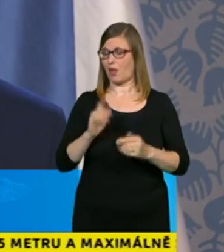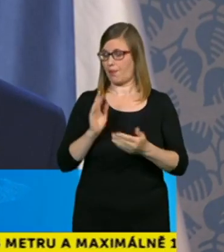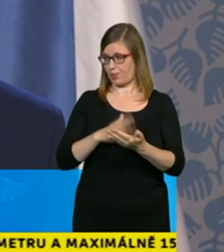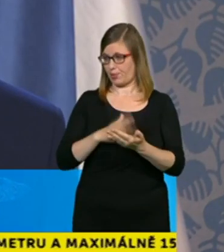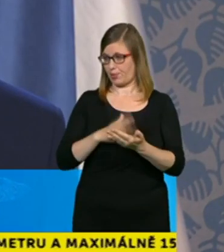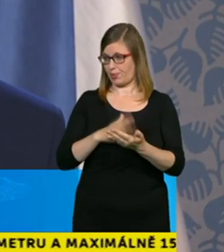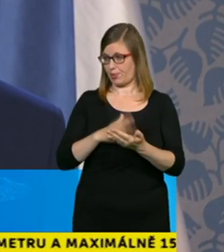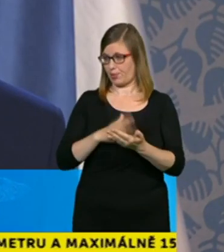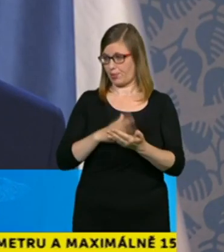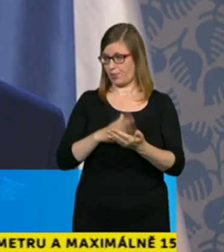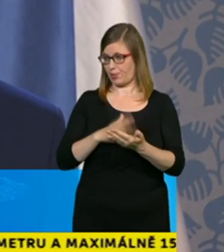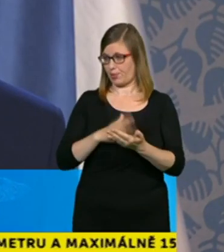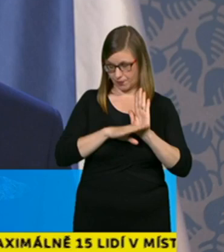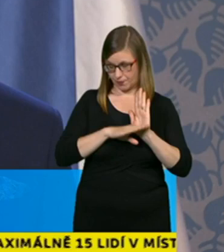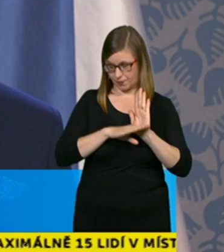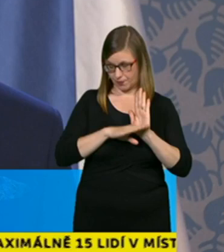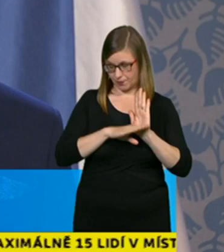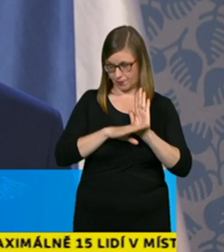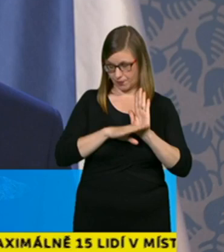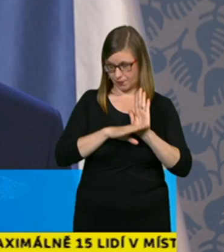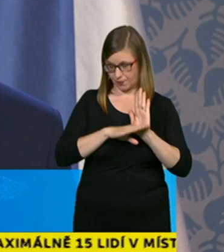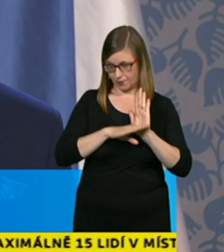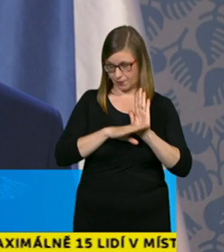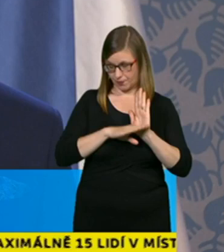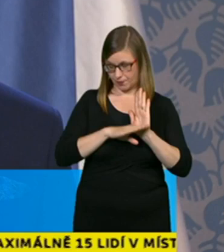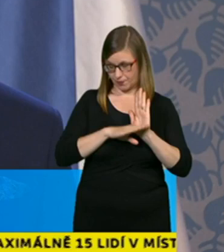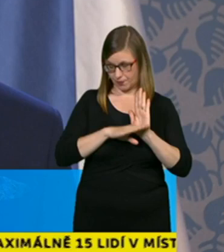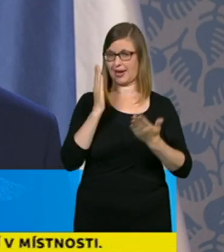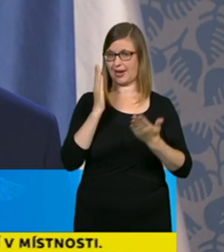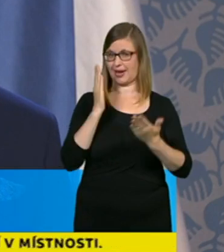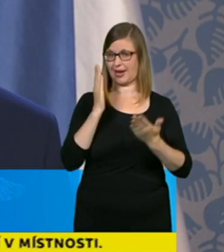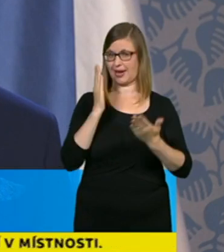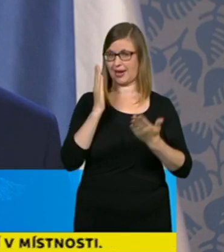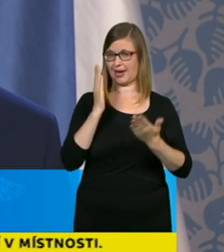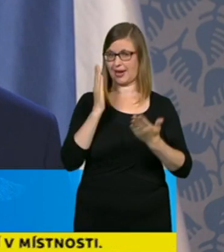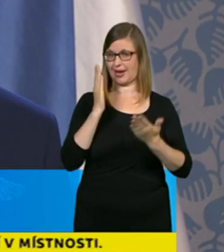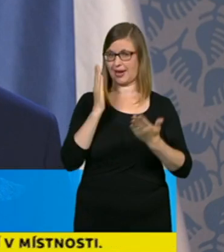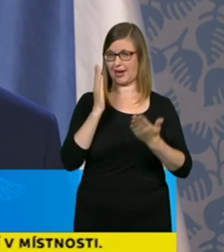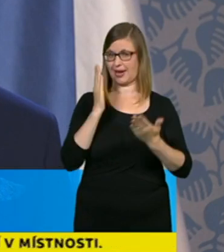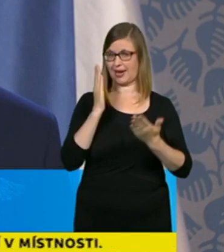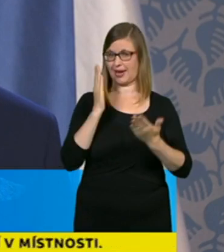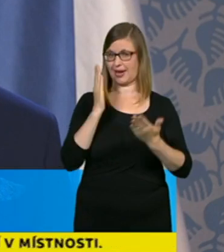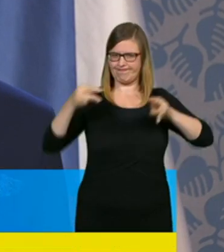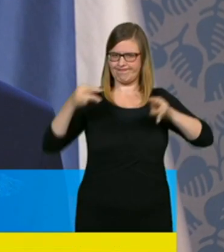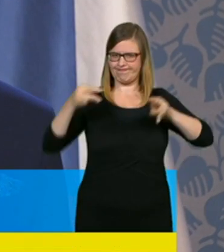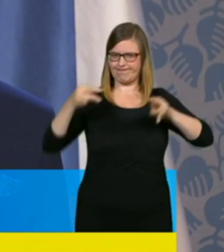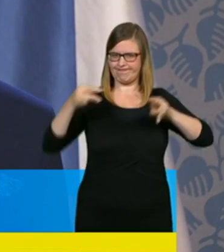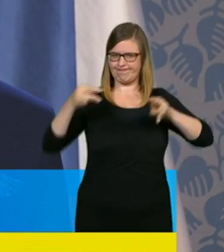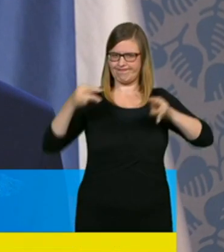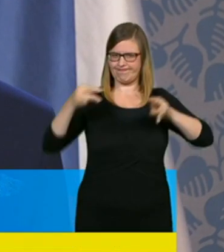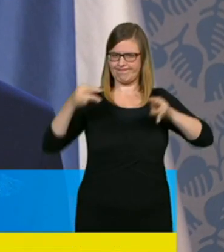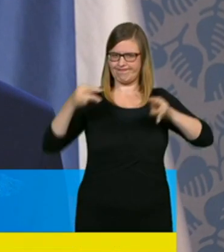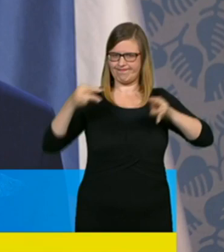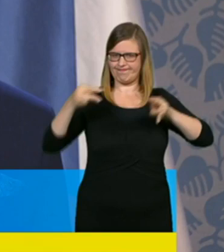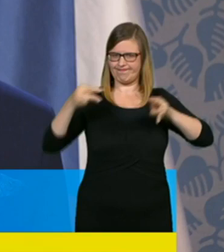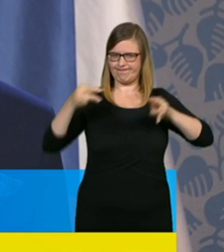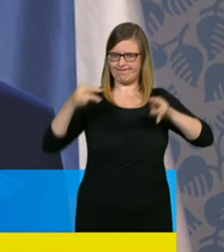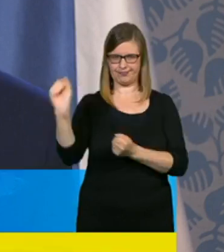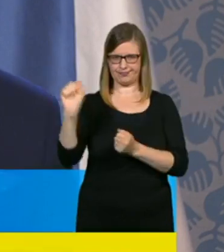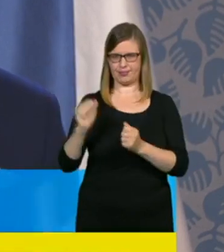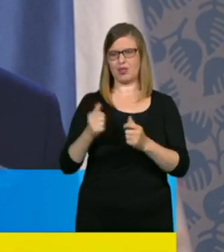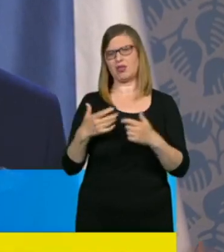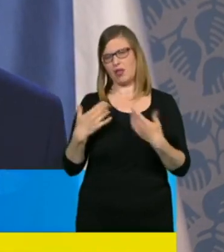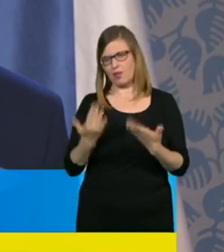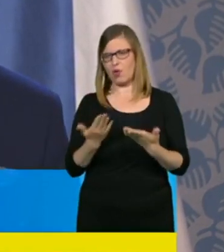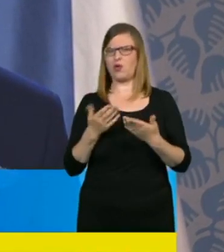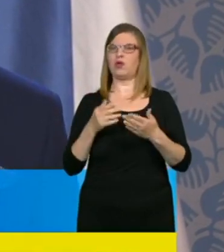komplexní elektronizaci předpisování léku v České republice, protože, jak jsem o tom hovořil, nyní už máme elektronický recept, který pokrývá